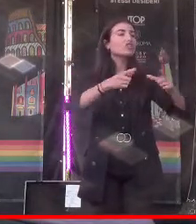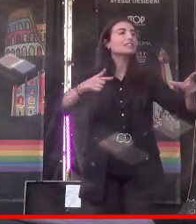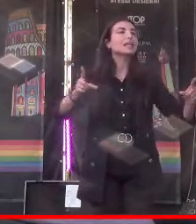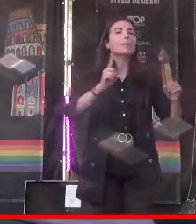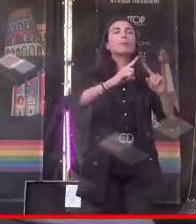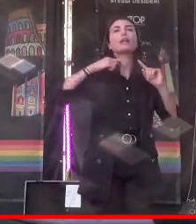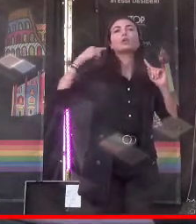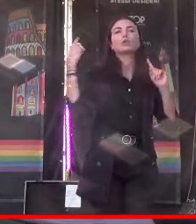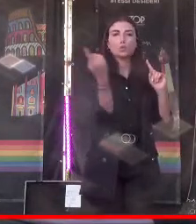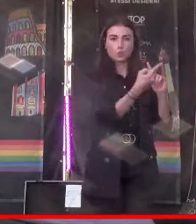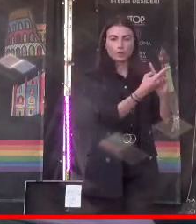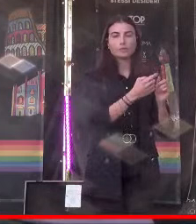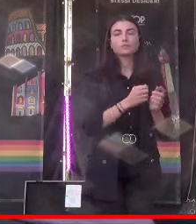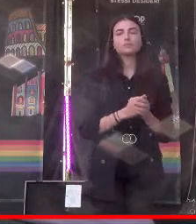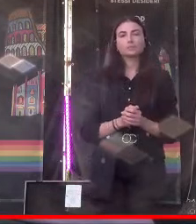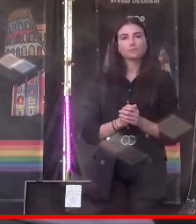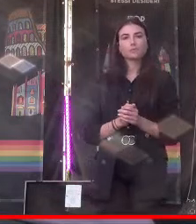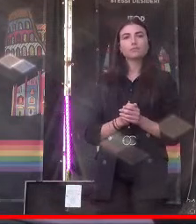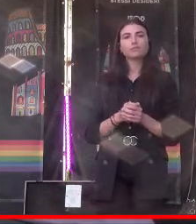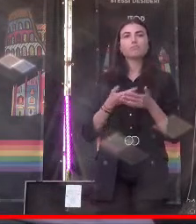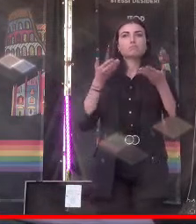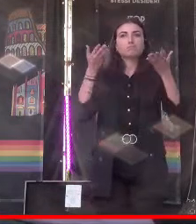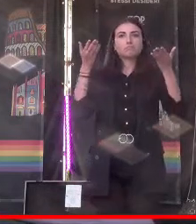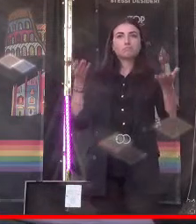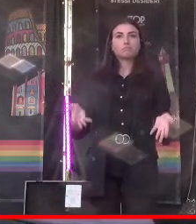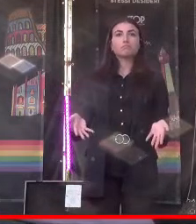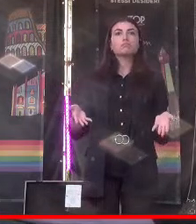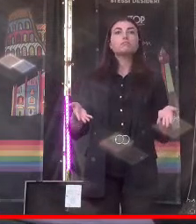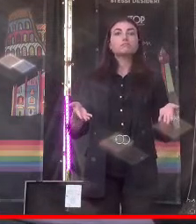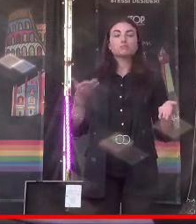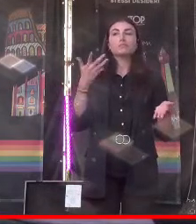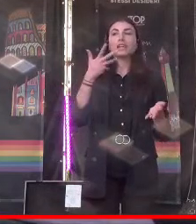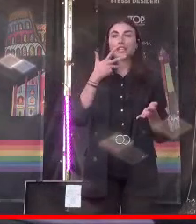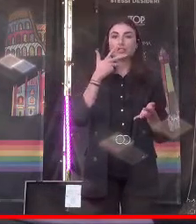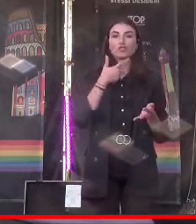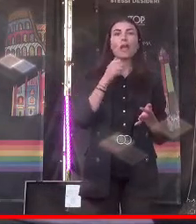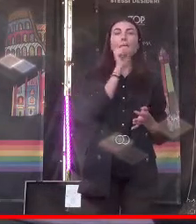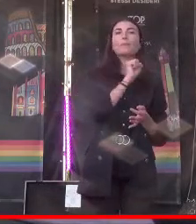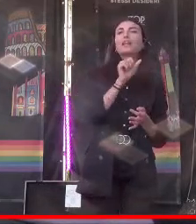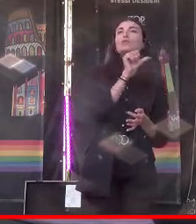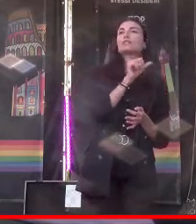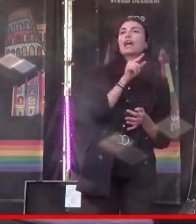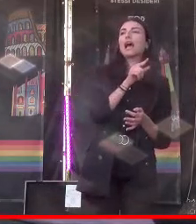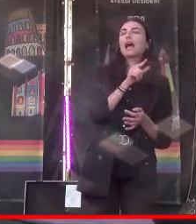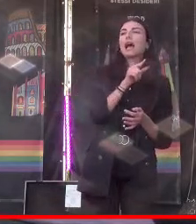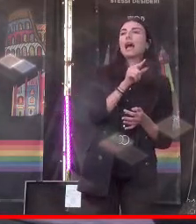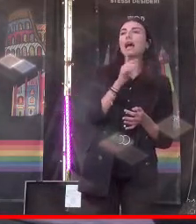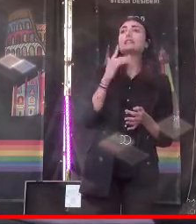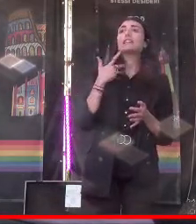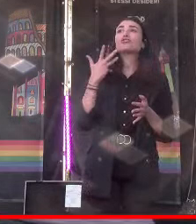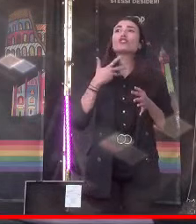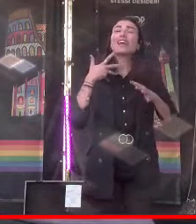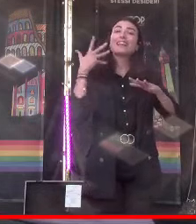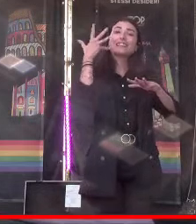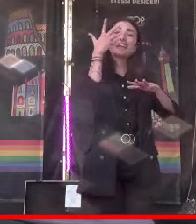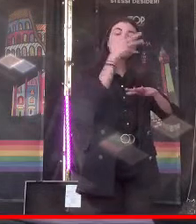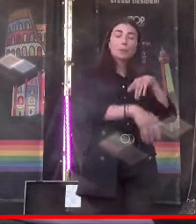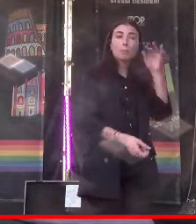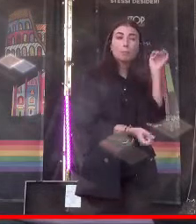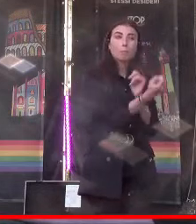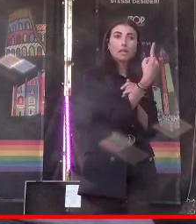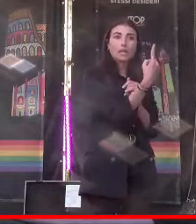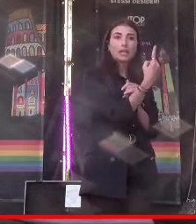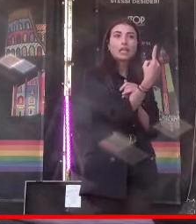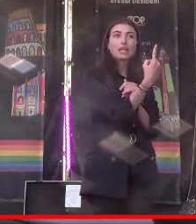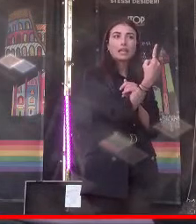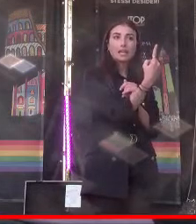tutto. Sì, quindi qui abbiamo Amedeo. Guarda, c'è un intervento inaspettato. Un intervento